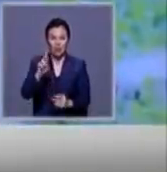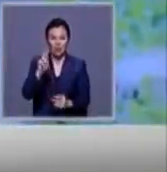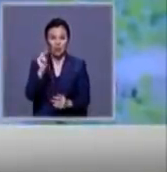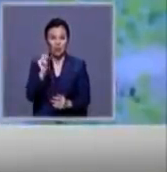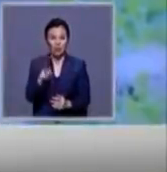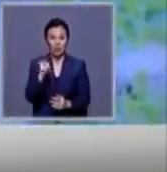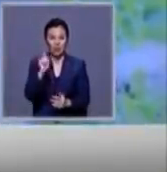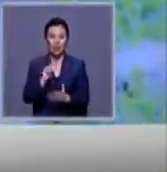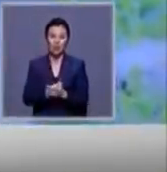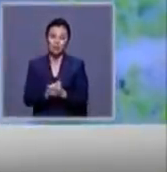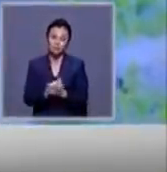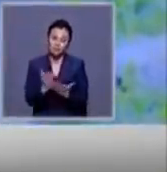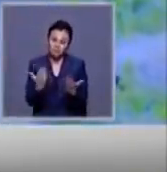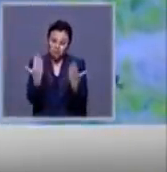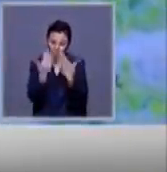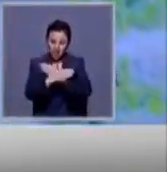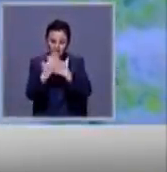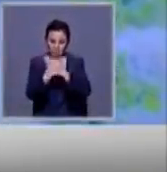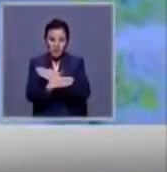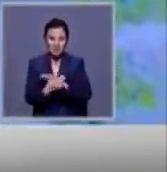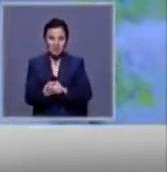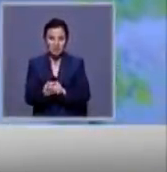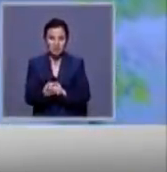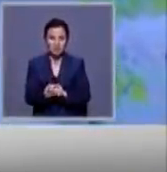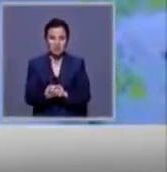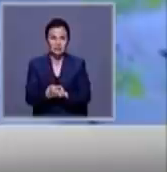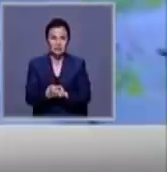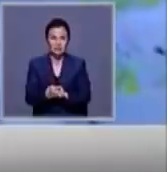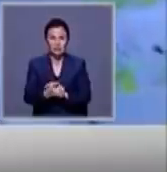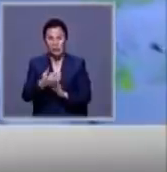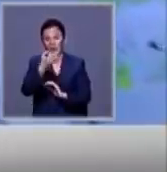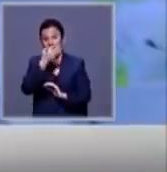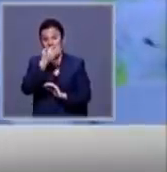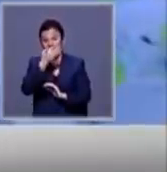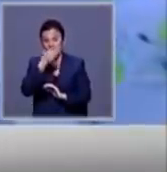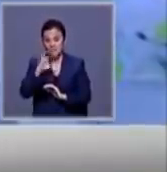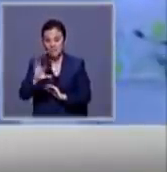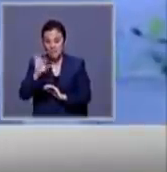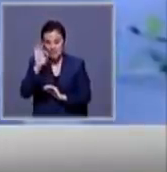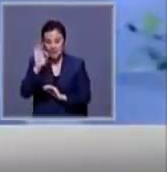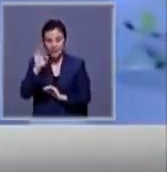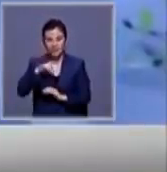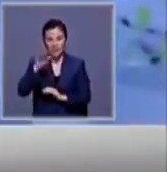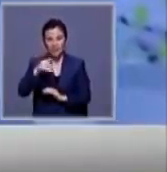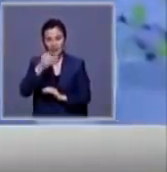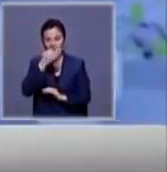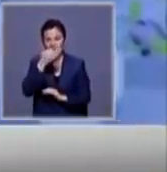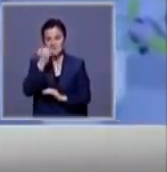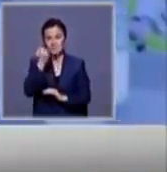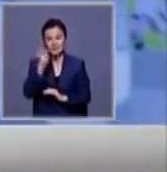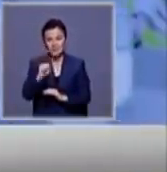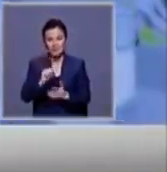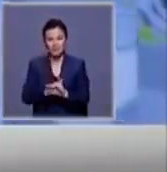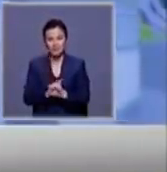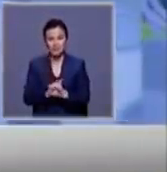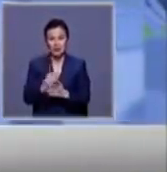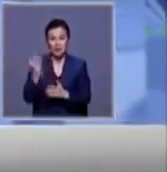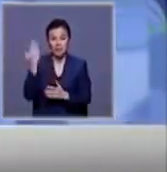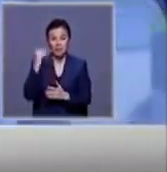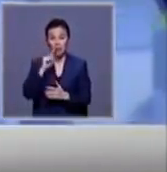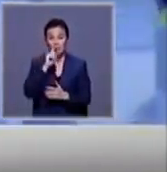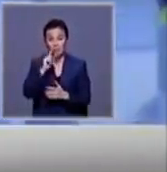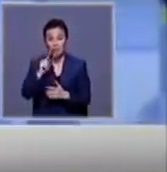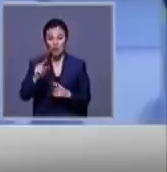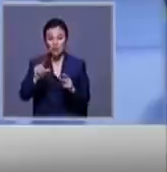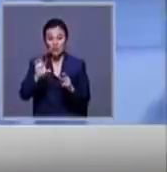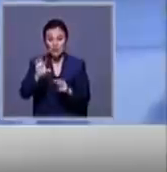เนี่ยไม่เอาบทเฉพาะการคือ20สาขาอาชีพก็เหลือแค่10สาขาอาชีพ ใช่ค่ะ แล้วก็จากที่บอกว่าให้เลือกคว